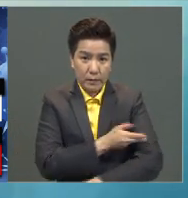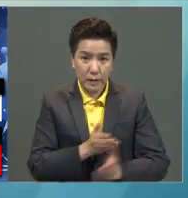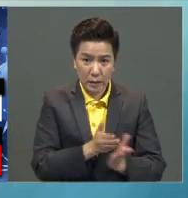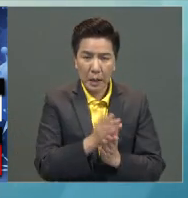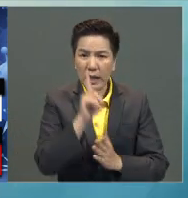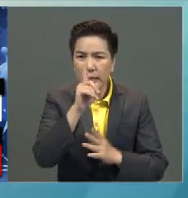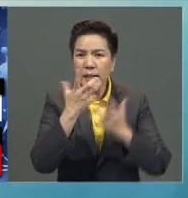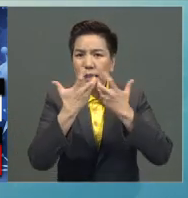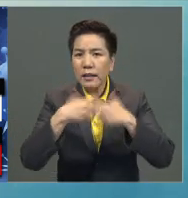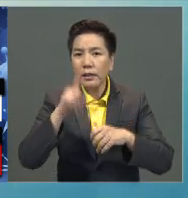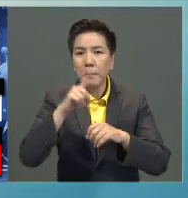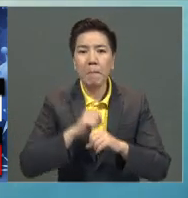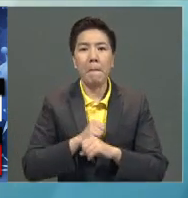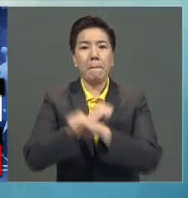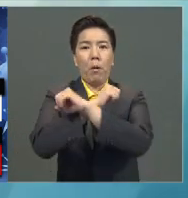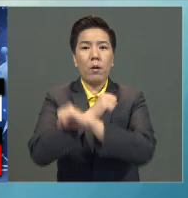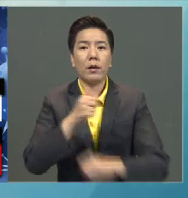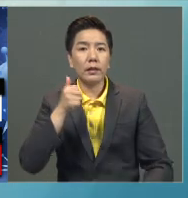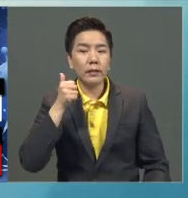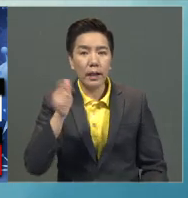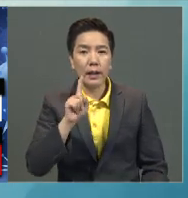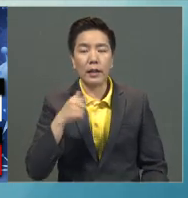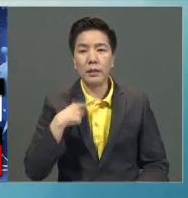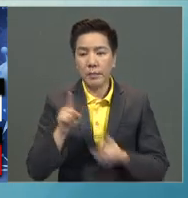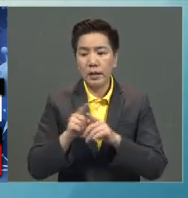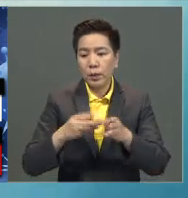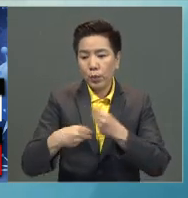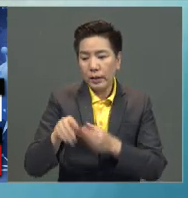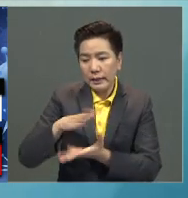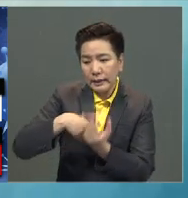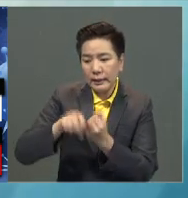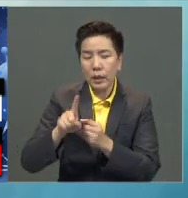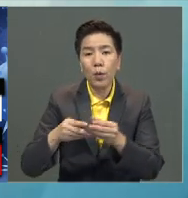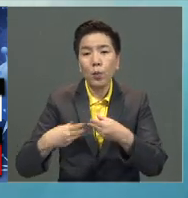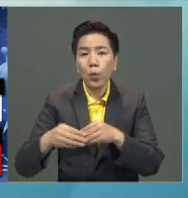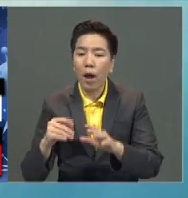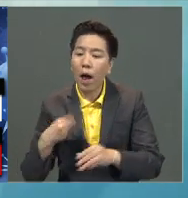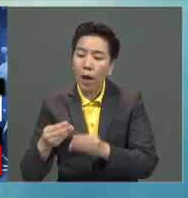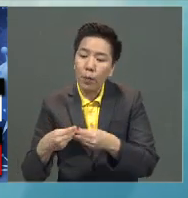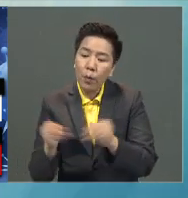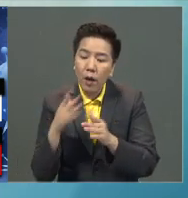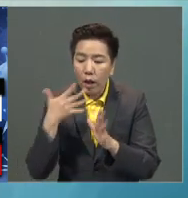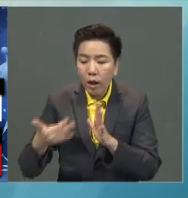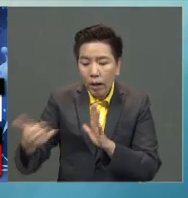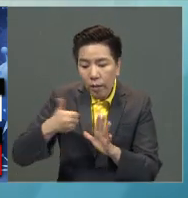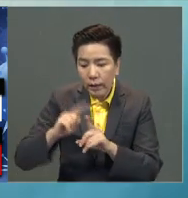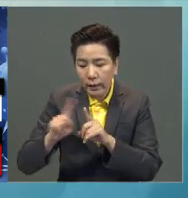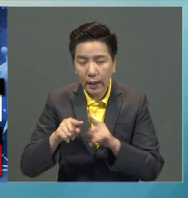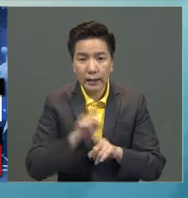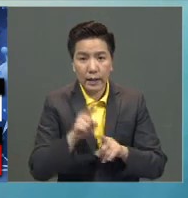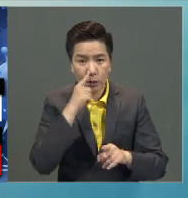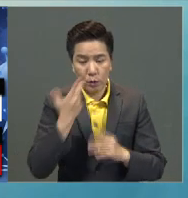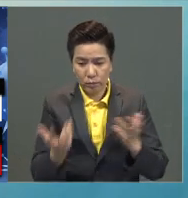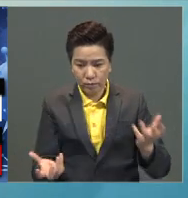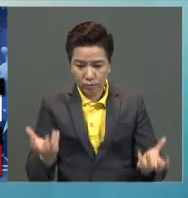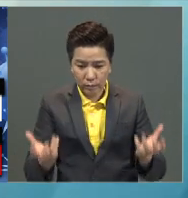อนุญาตหรือผ่อนคลายไปในเชิงธุรกิจในเชิงเศรษฐกิจจะถูกชั่งน้ำหนักโดยความปลอดภัยทางด้านสาธารณ